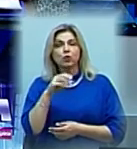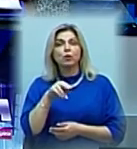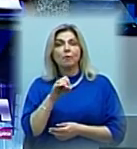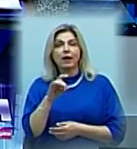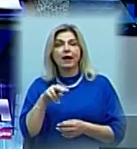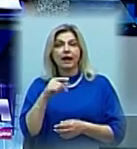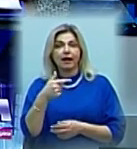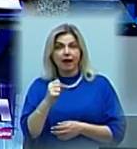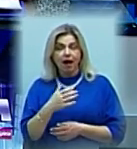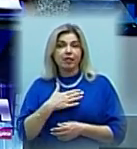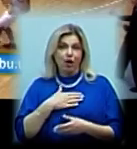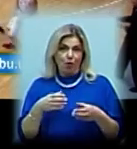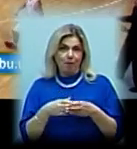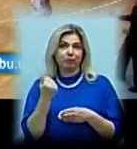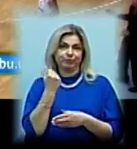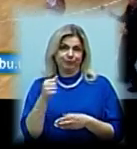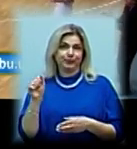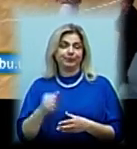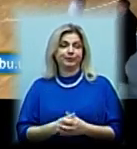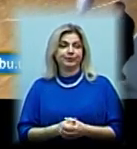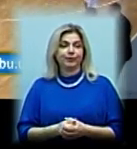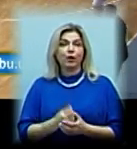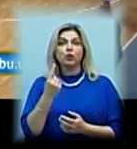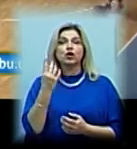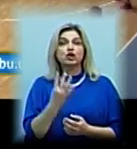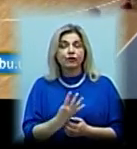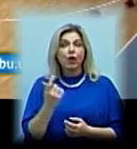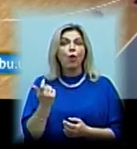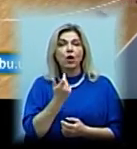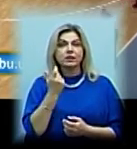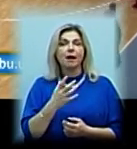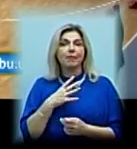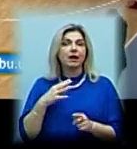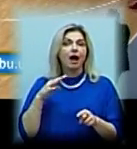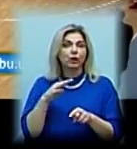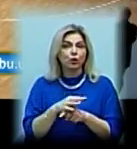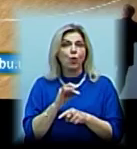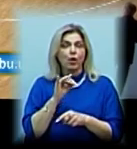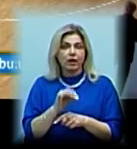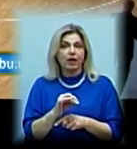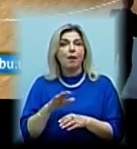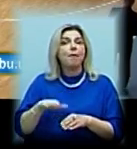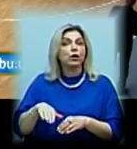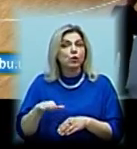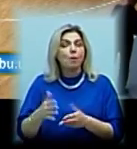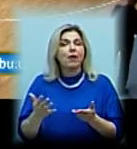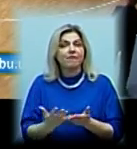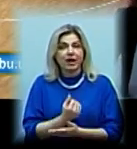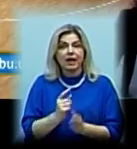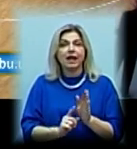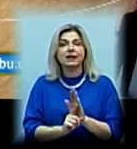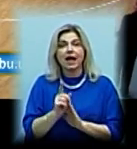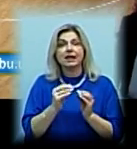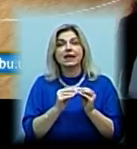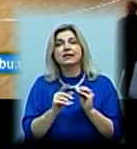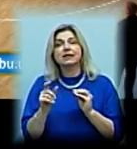«Корабели» перемогли. У четвертій господарі атакували здалеку та сформували відрив, а потім і виграли стартову